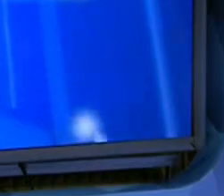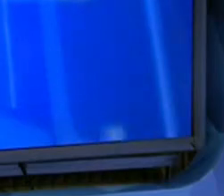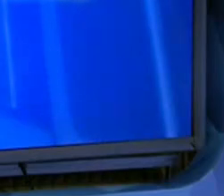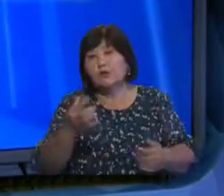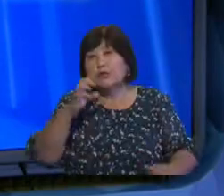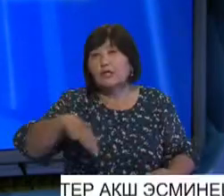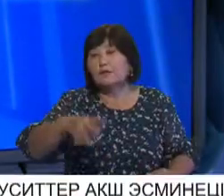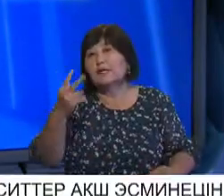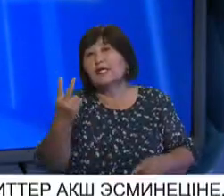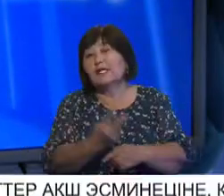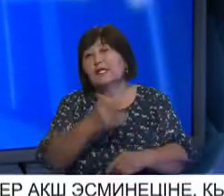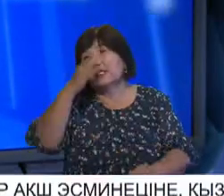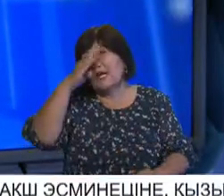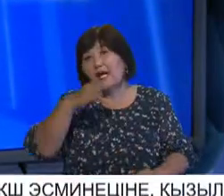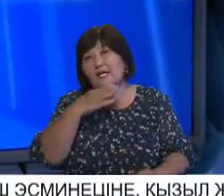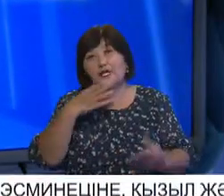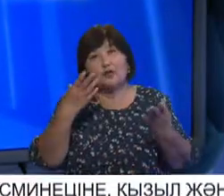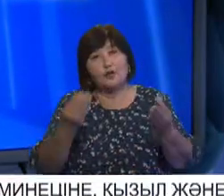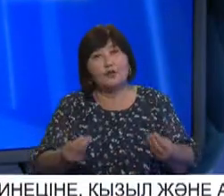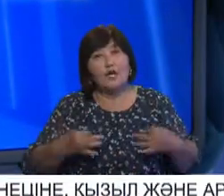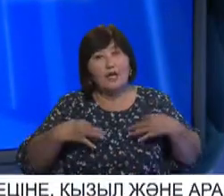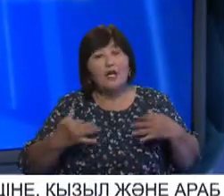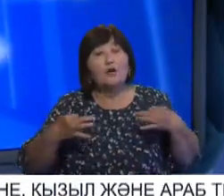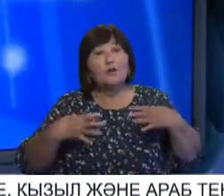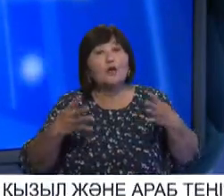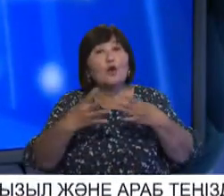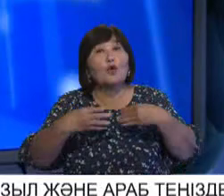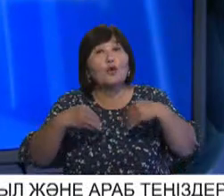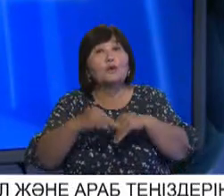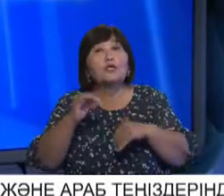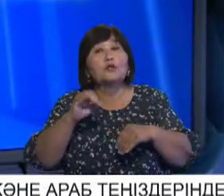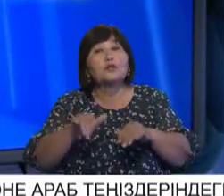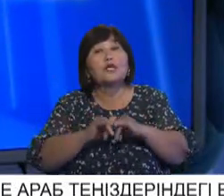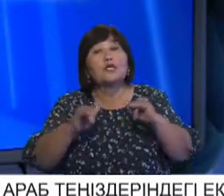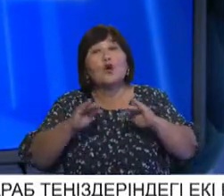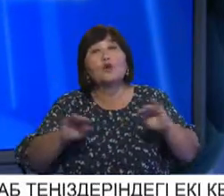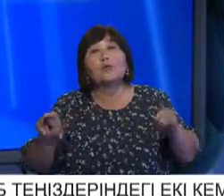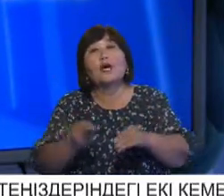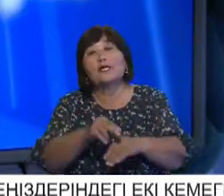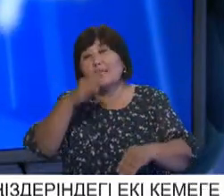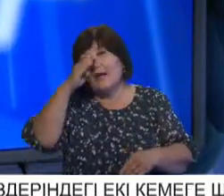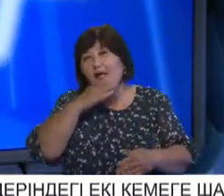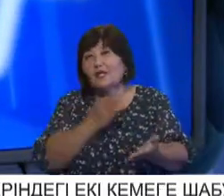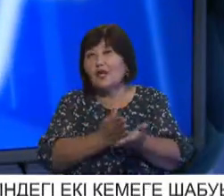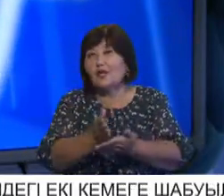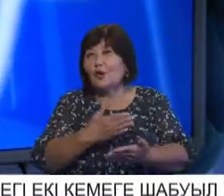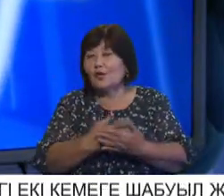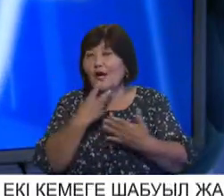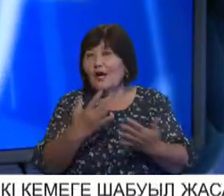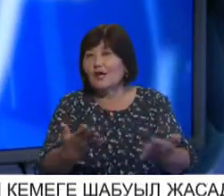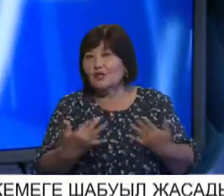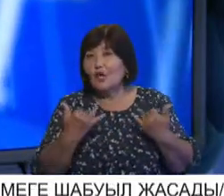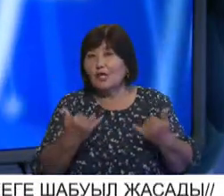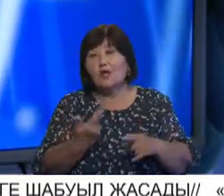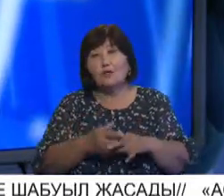Биыл елімізде екінші рет әкелер күні аталып өтті. Бұл мереке отбасы институтын нығайтып, ұрпақ тәрбиесіндегі әке рөлін айшықтауға арналған.